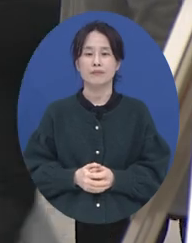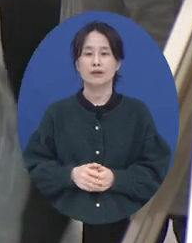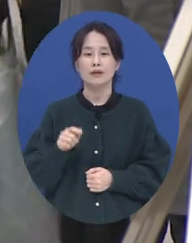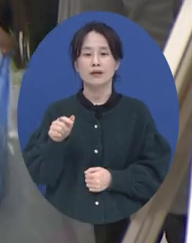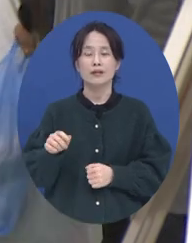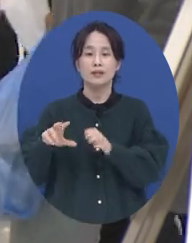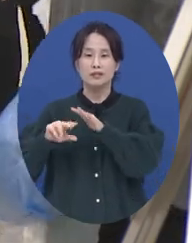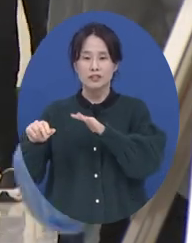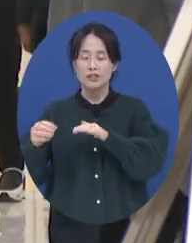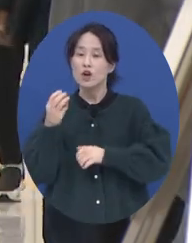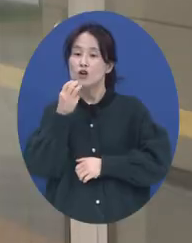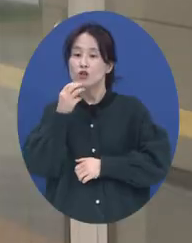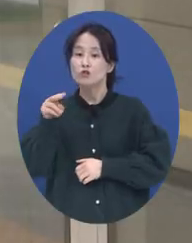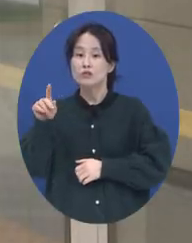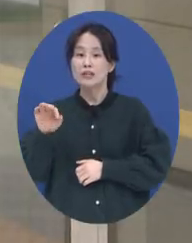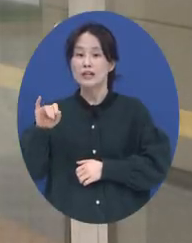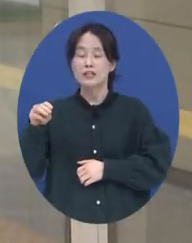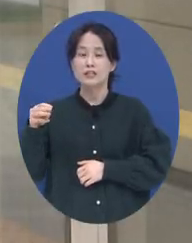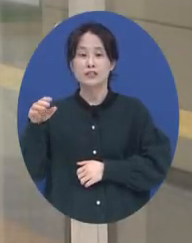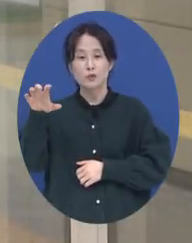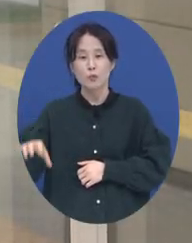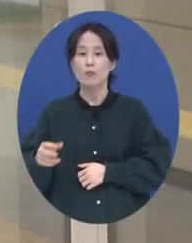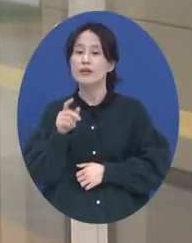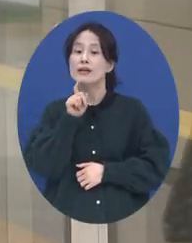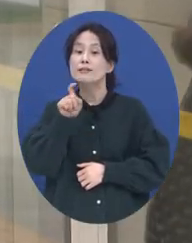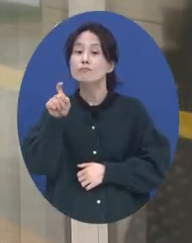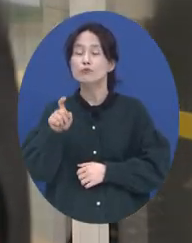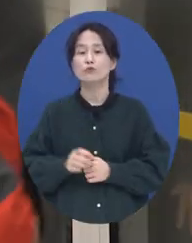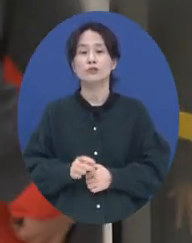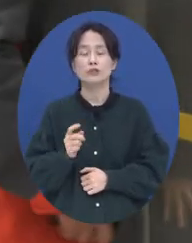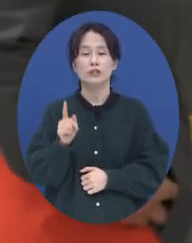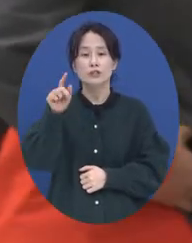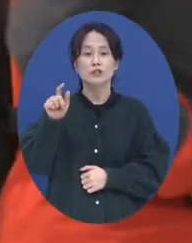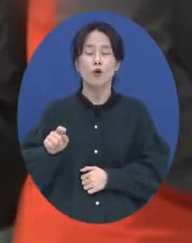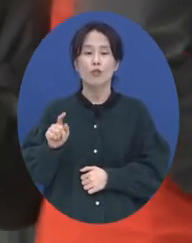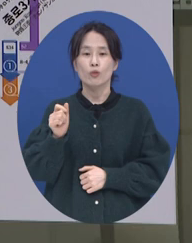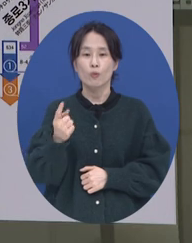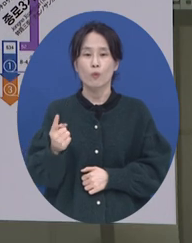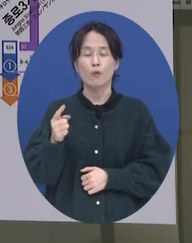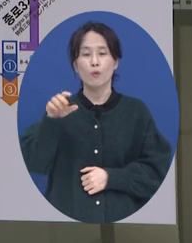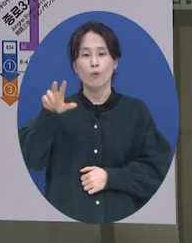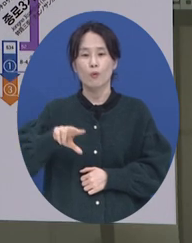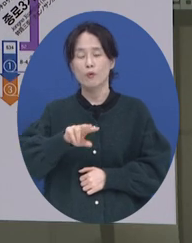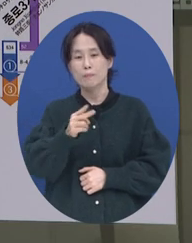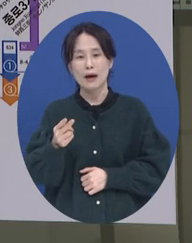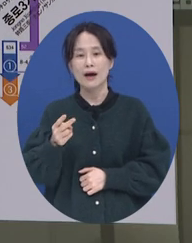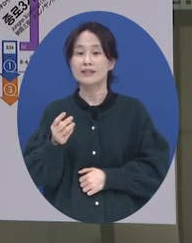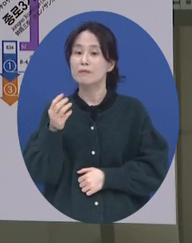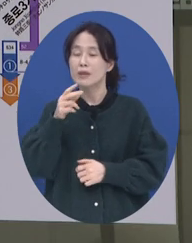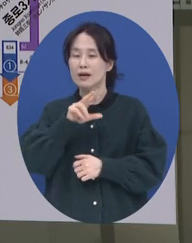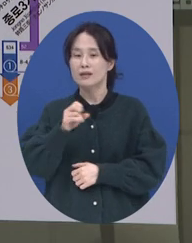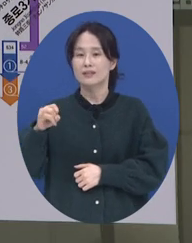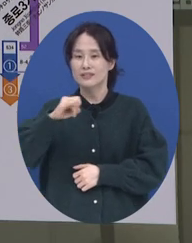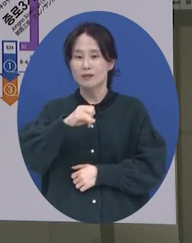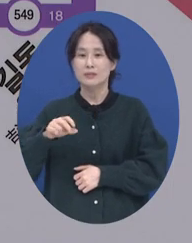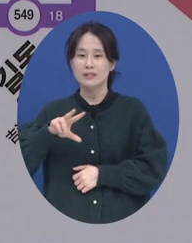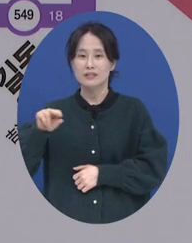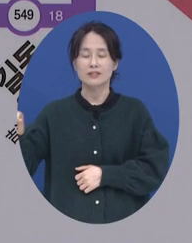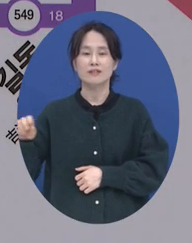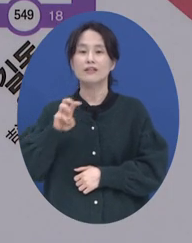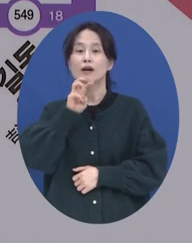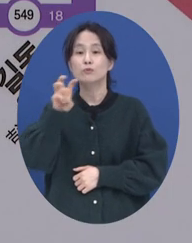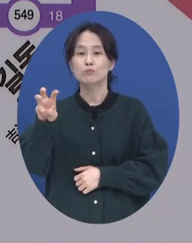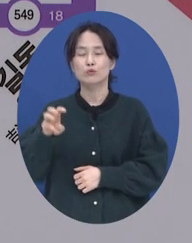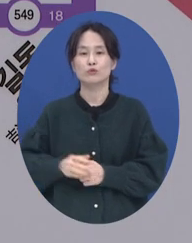하남 검단산역에서 서울 상일동까지는 10분. 천호역에서 갈아타면 잠실역은 30분, 강남역까지는 50분밖에